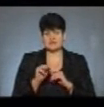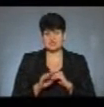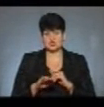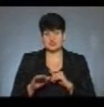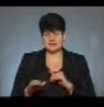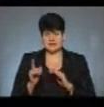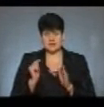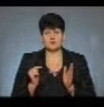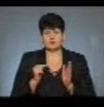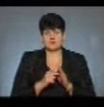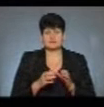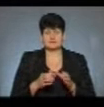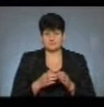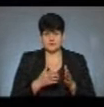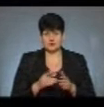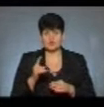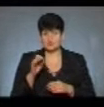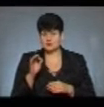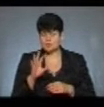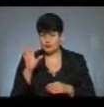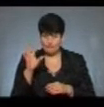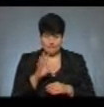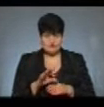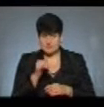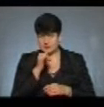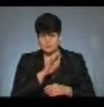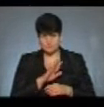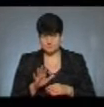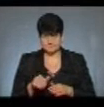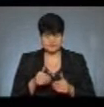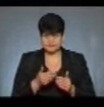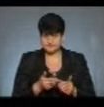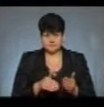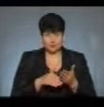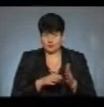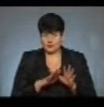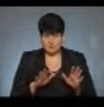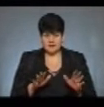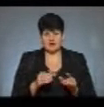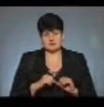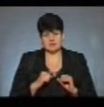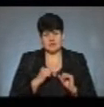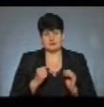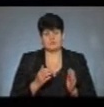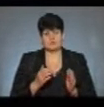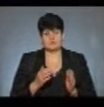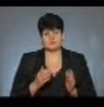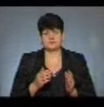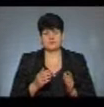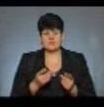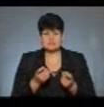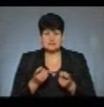дітей, що підпадають під ці категорії. Звичайно, 100% всіх охопити цим не можна, ну, але ми стараємося по максимуму таких дітей задіювати